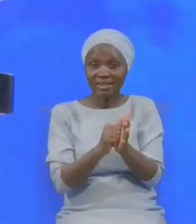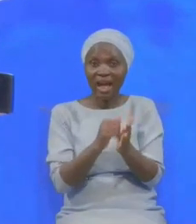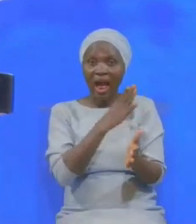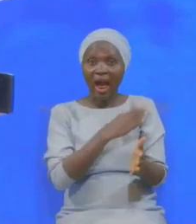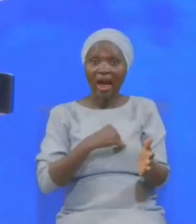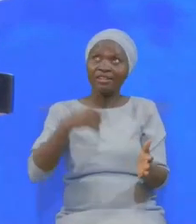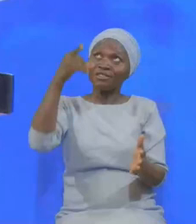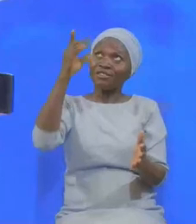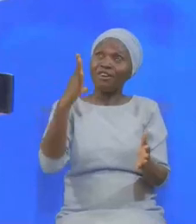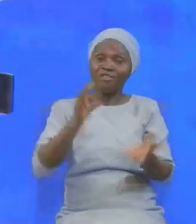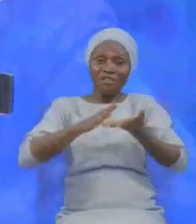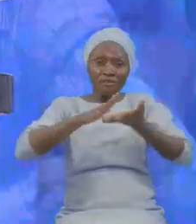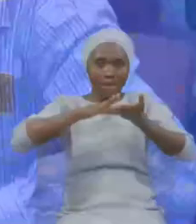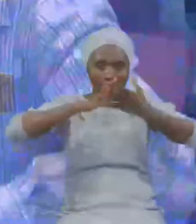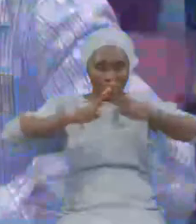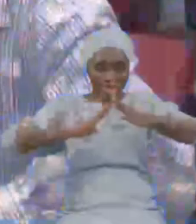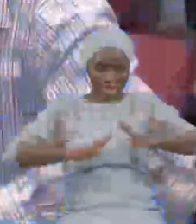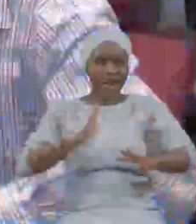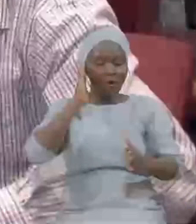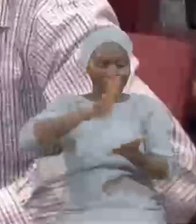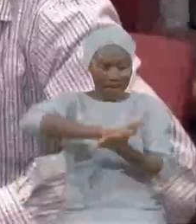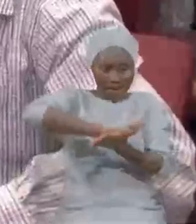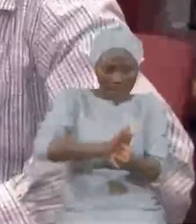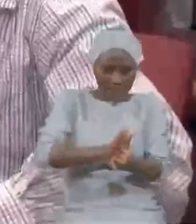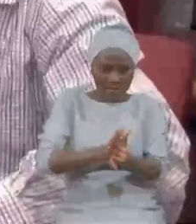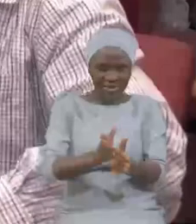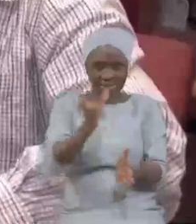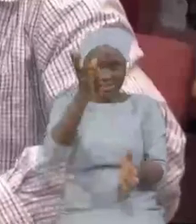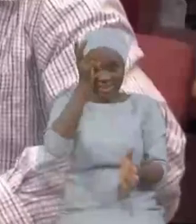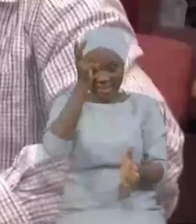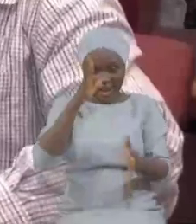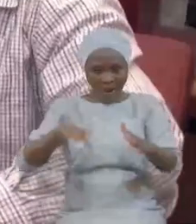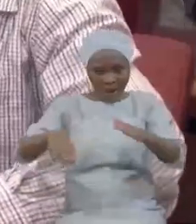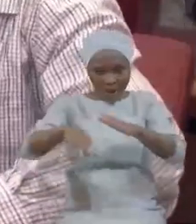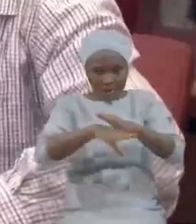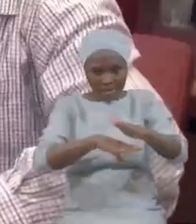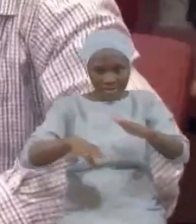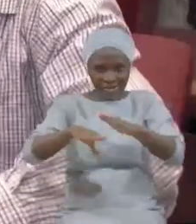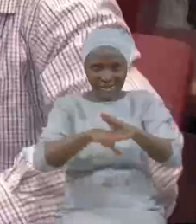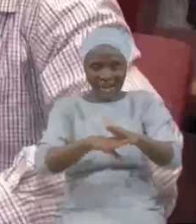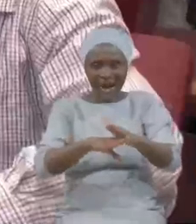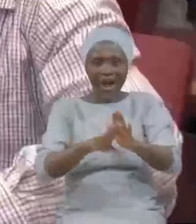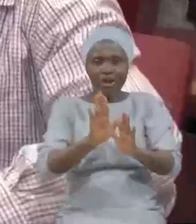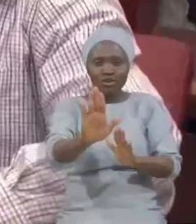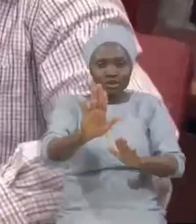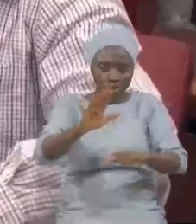écrasera bientôt Satan sous les pieds de qui?